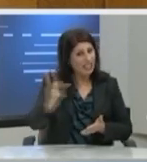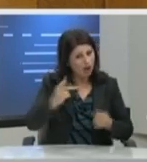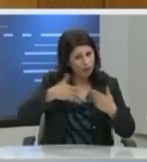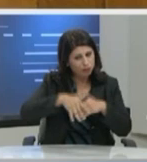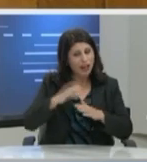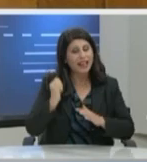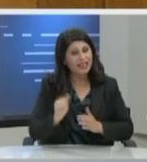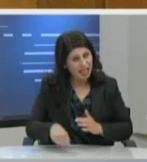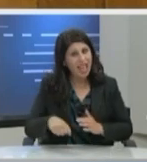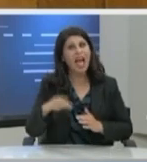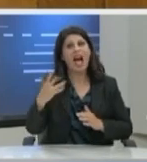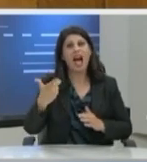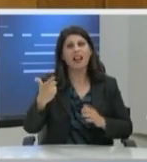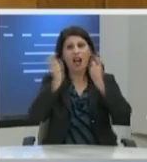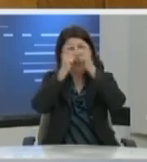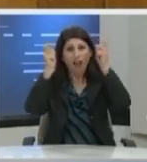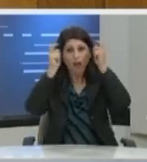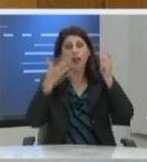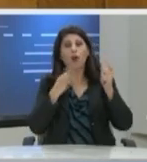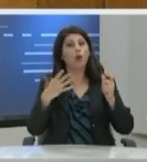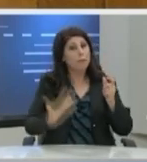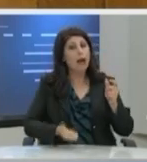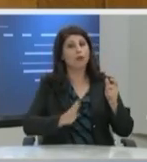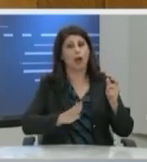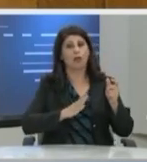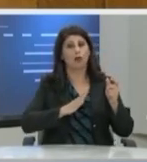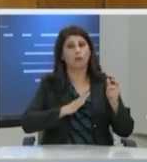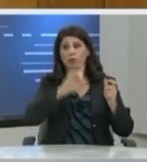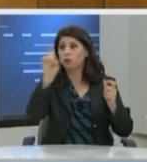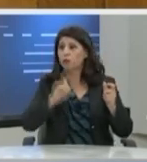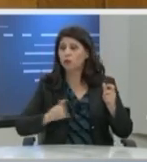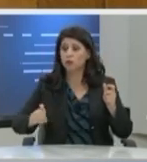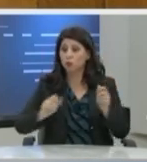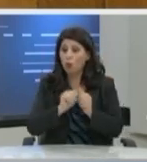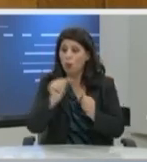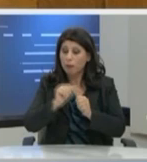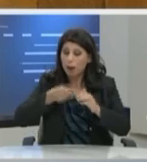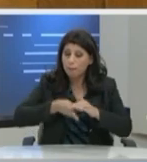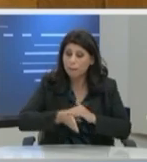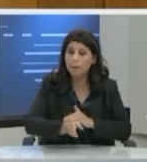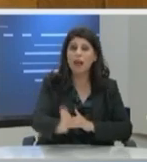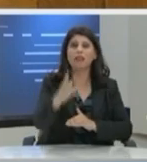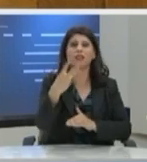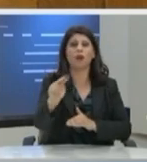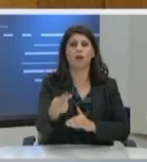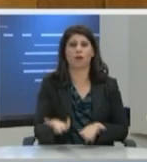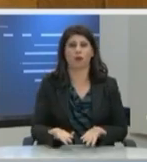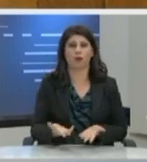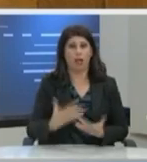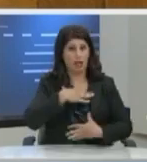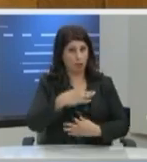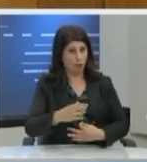υπάρχει κόσμος που ζει με 300 ευρώ. Αν τον εκπροσωπούν άνθρωποι από τα κότερα,